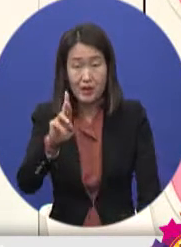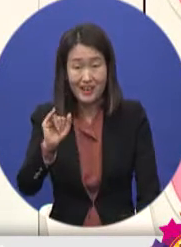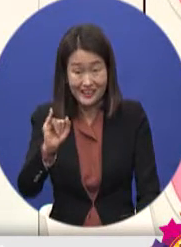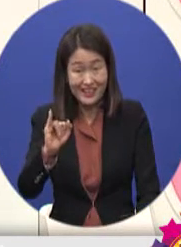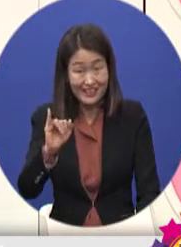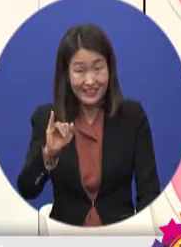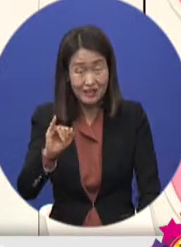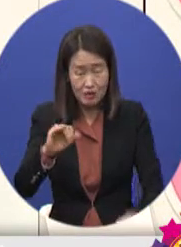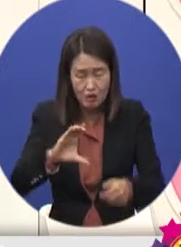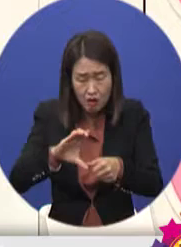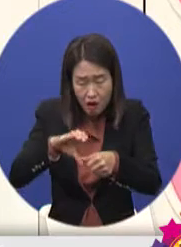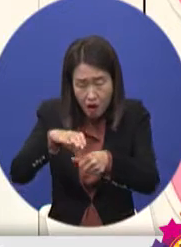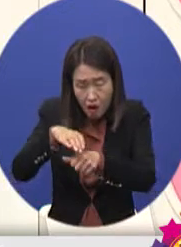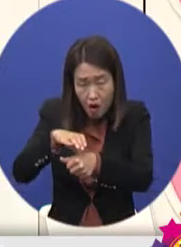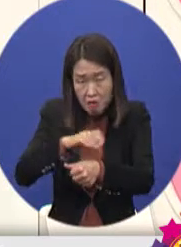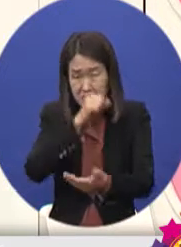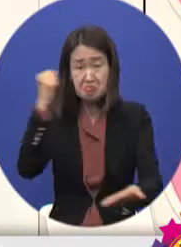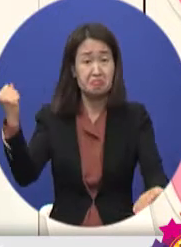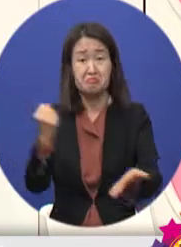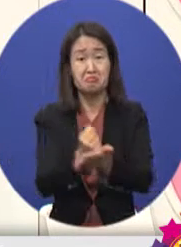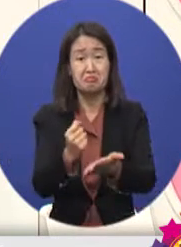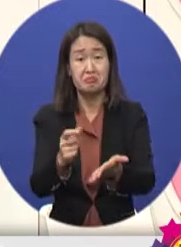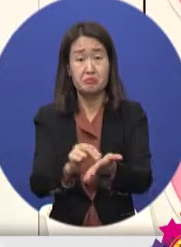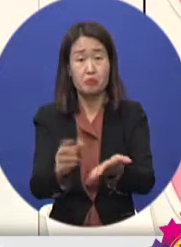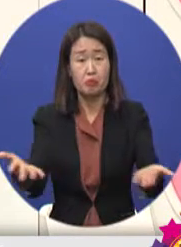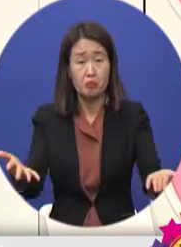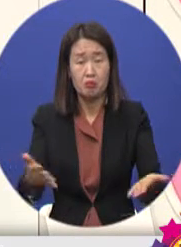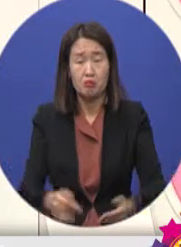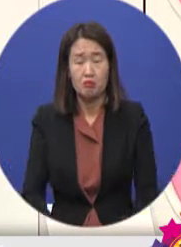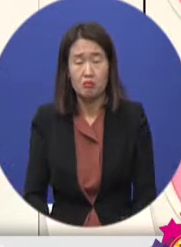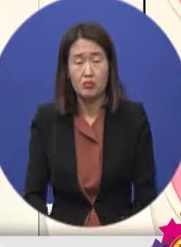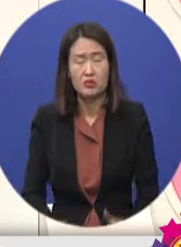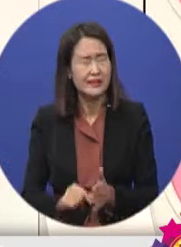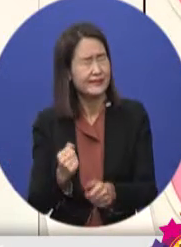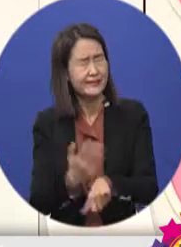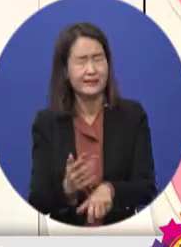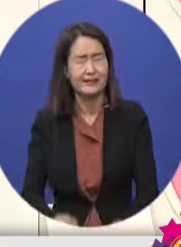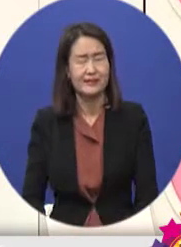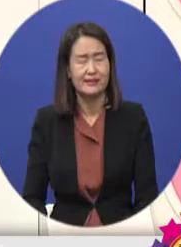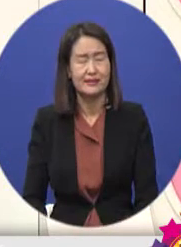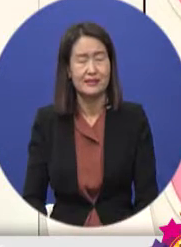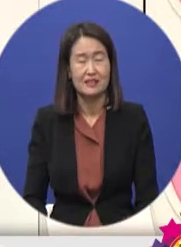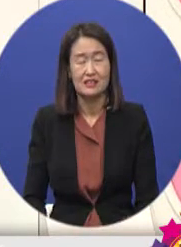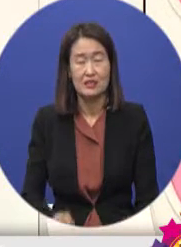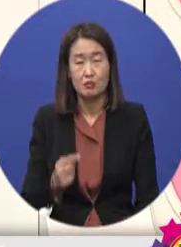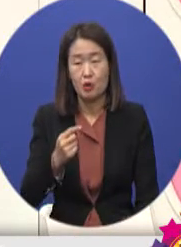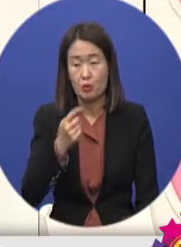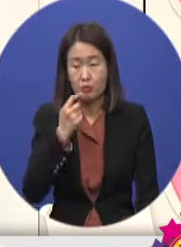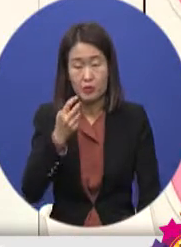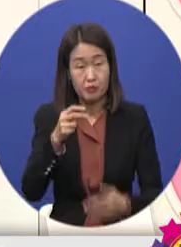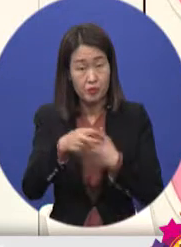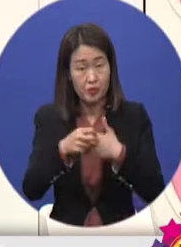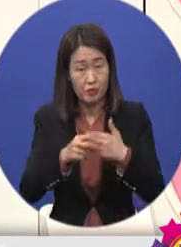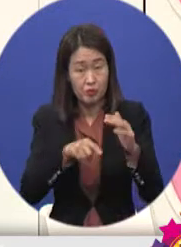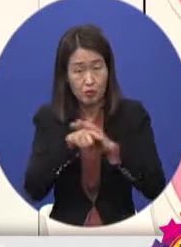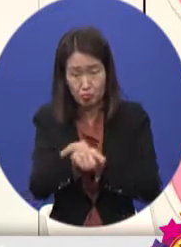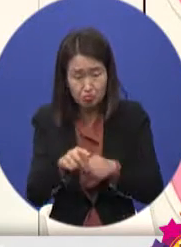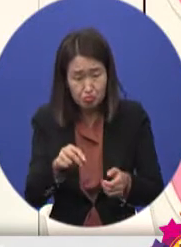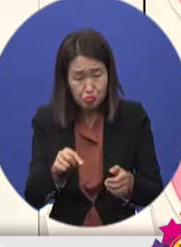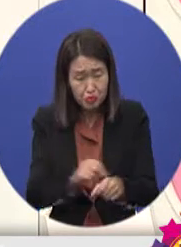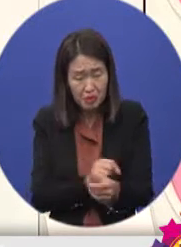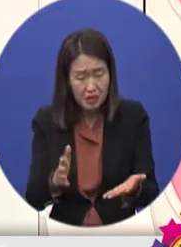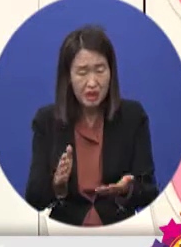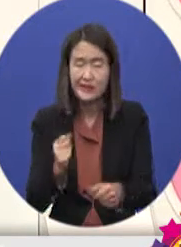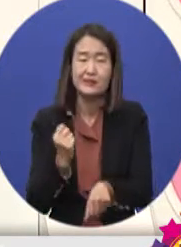우리에서 찍어보니까 아무 이상이 없더라고요. 예. 그래가지고 이제 백병원에 가갖고. 예. 그런데 가니까 어깨 안 나와. 그래서 이제